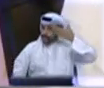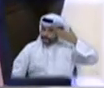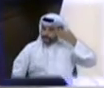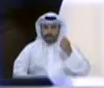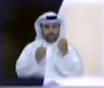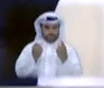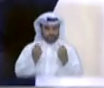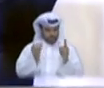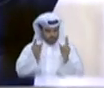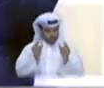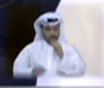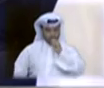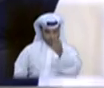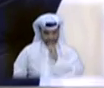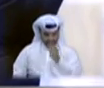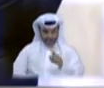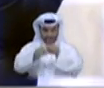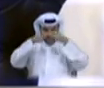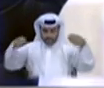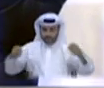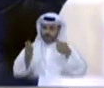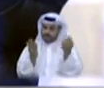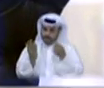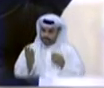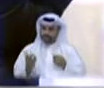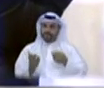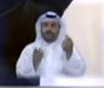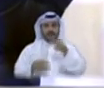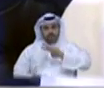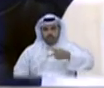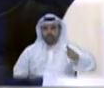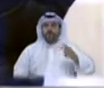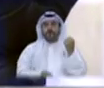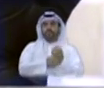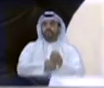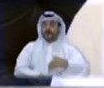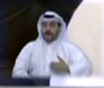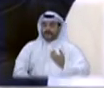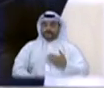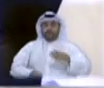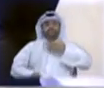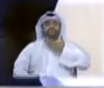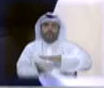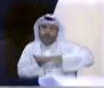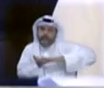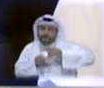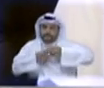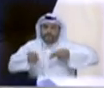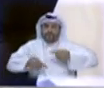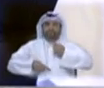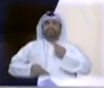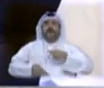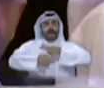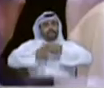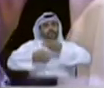على الساحة، خاصة في تعزيز الجوانب القيمية وفي تعزيز الولاء والانتماء